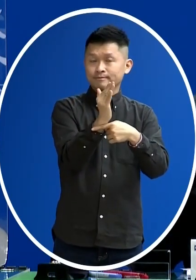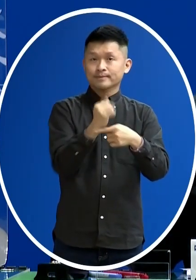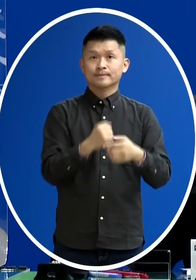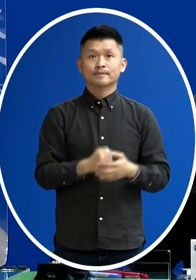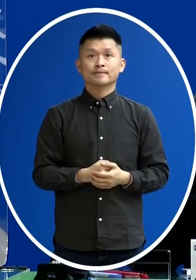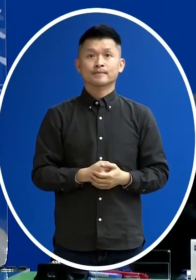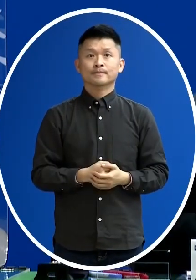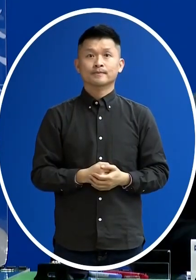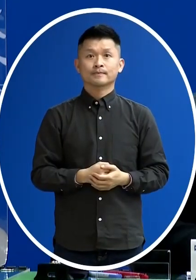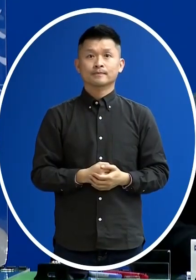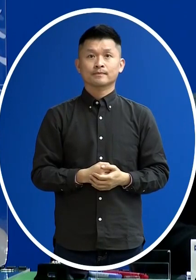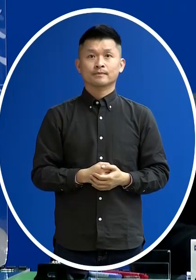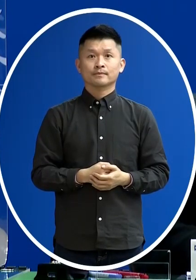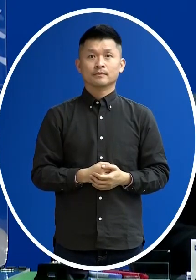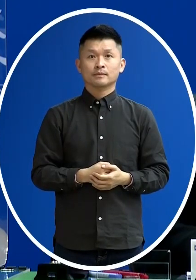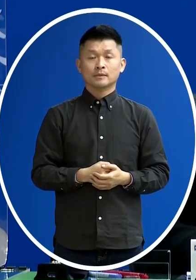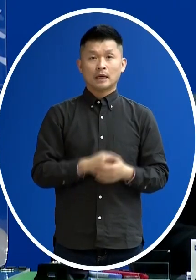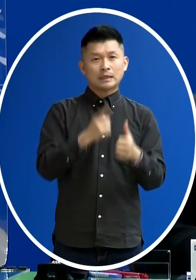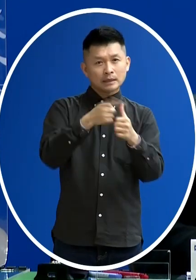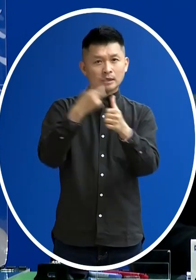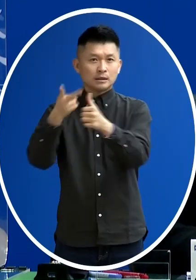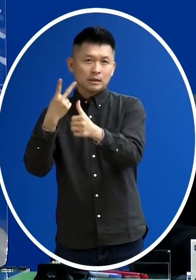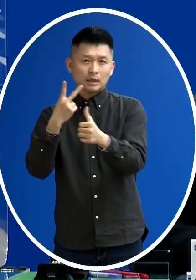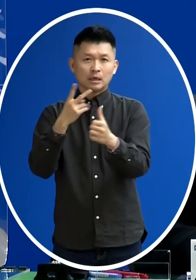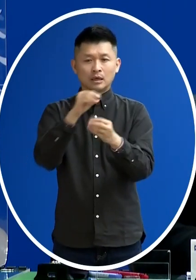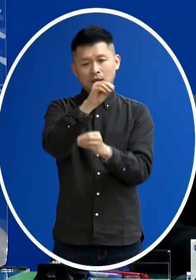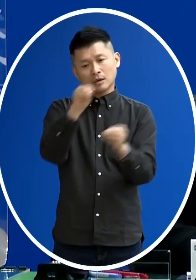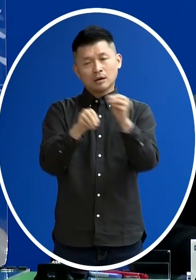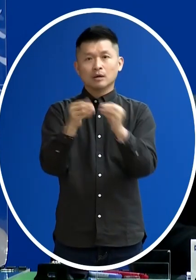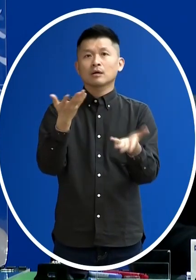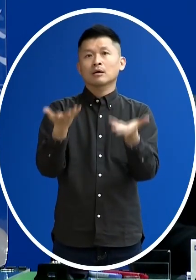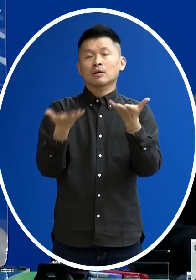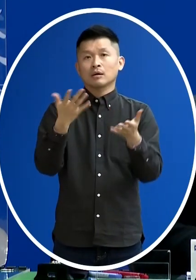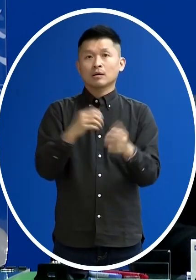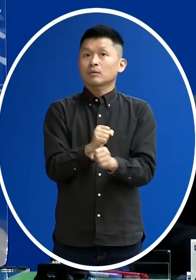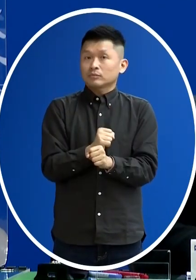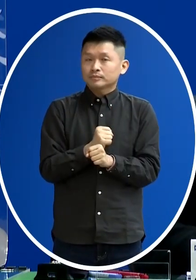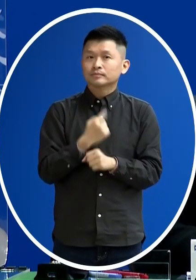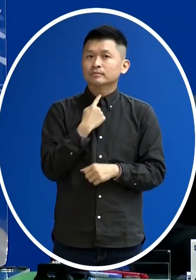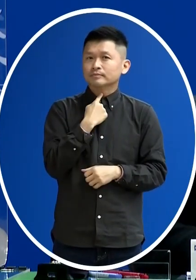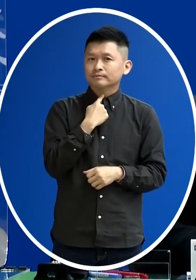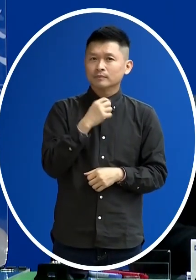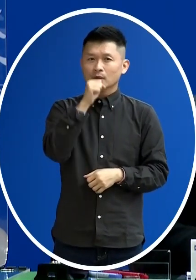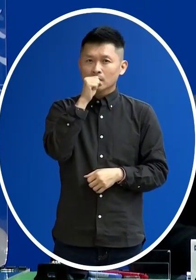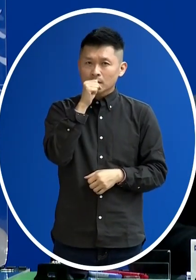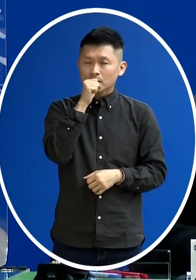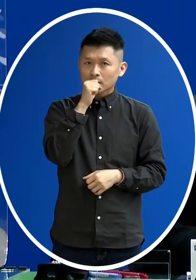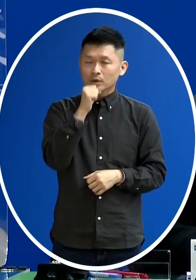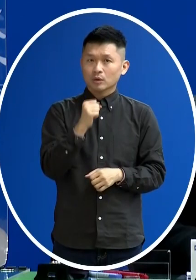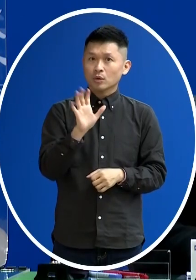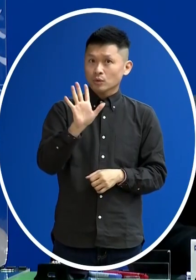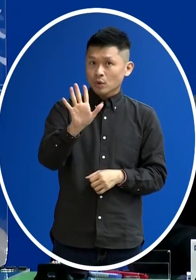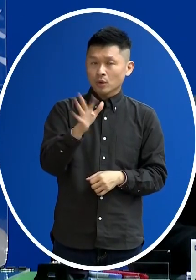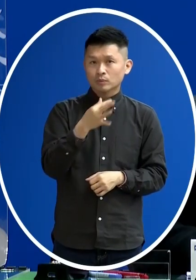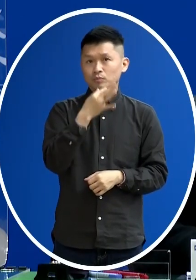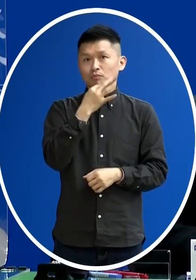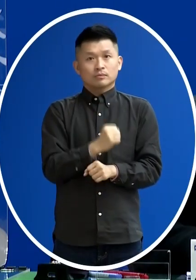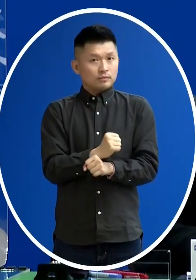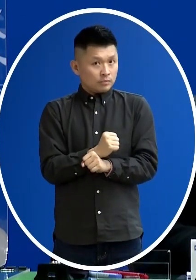也没有什么所谓一定谁是第一名、第二名大概就是特别要注意这个喉咙的症状跟咳嗽是我们这